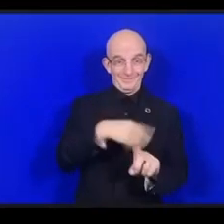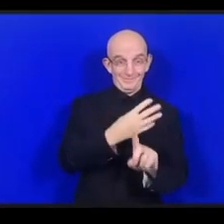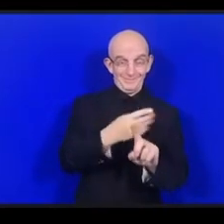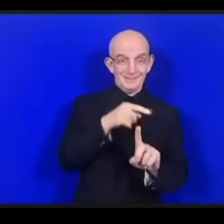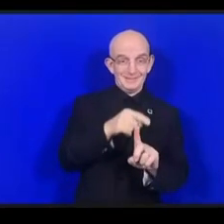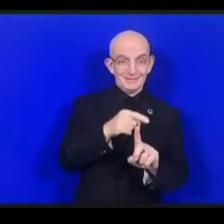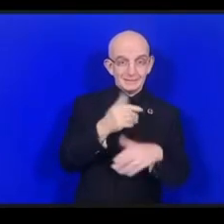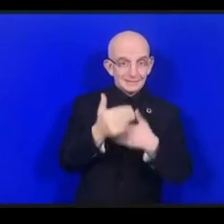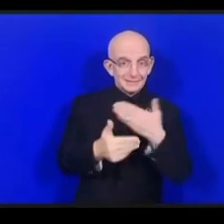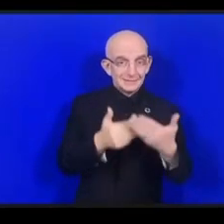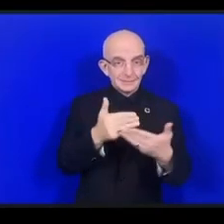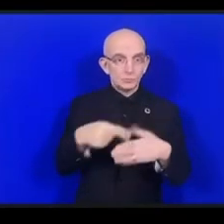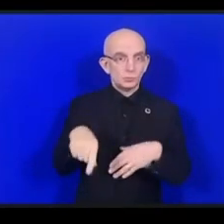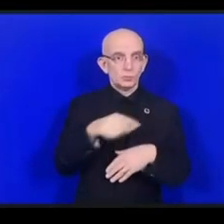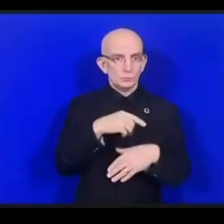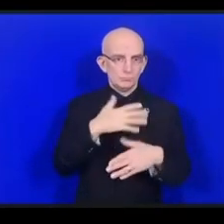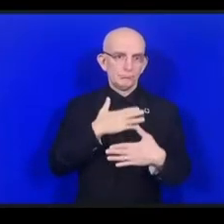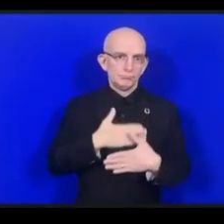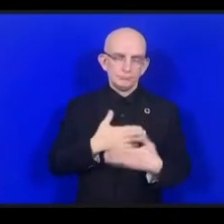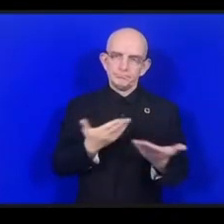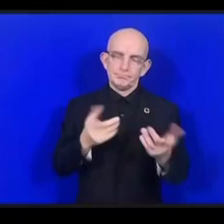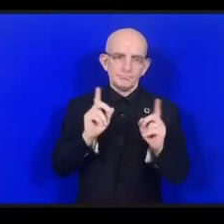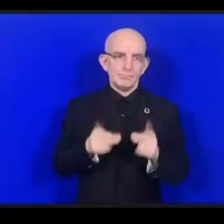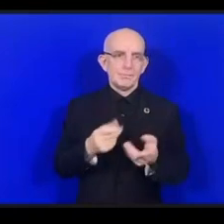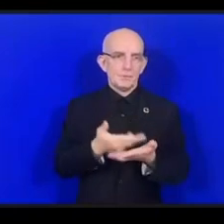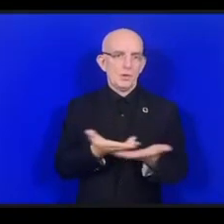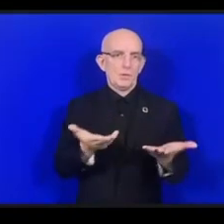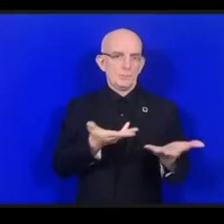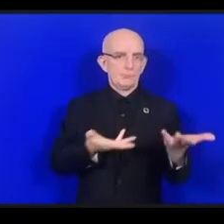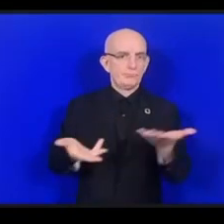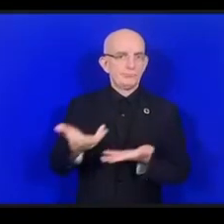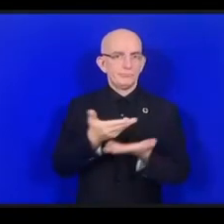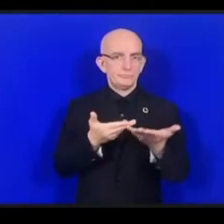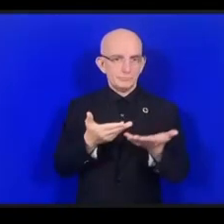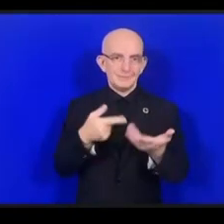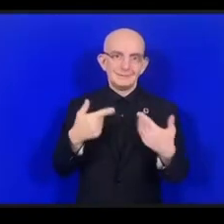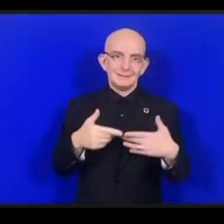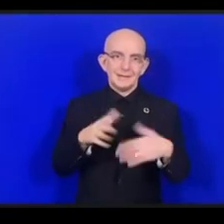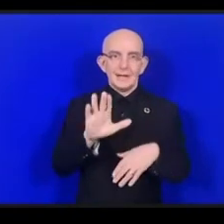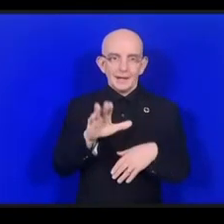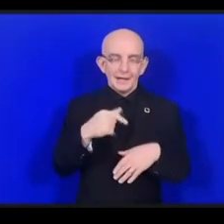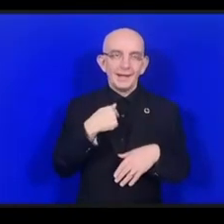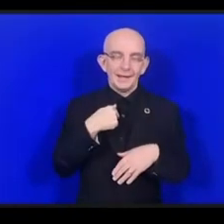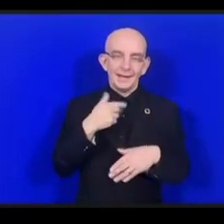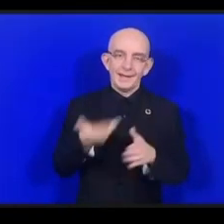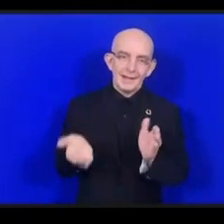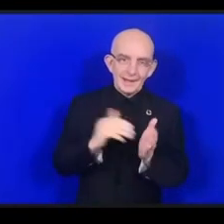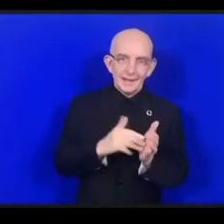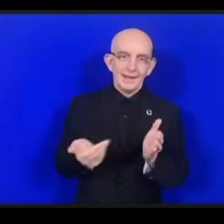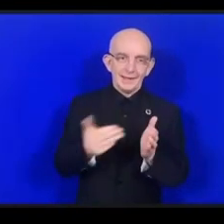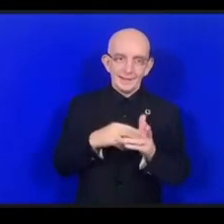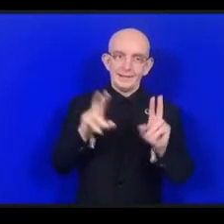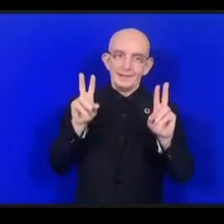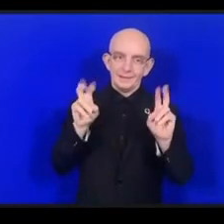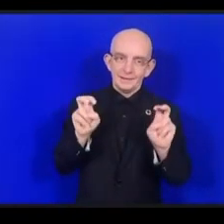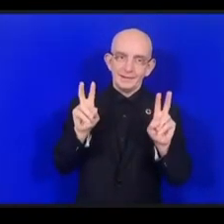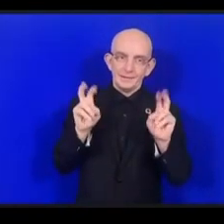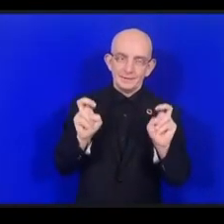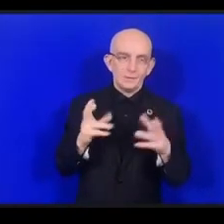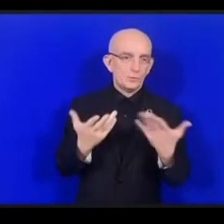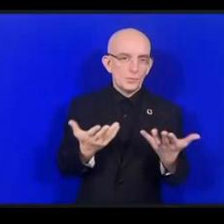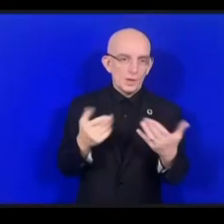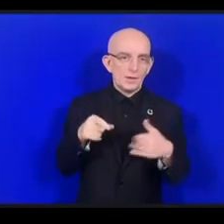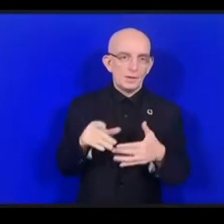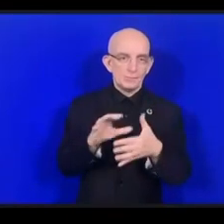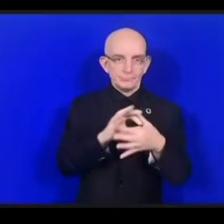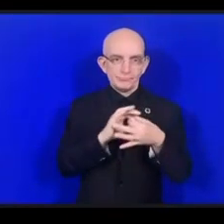们听开放这个词用的还不太多，我们讲到了开放式的教育、开放式的数据、开放式的科学，还有要开放这种